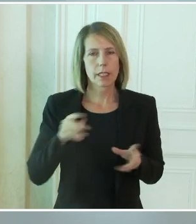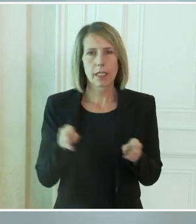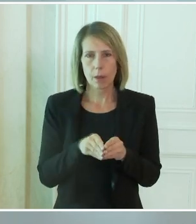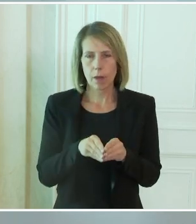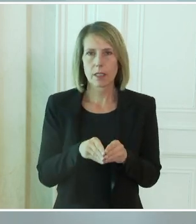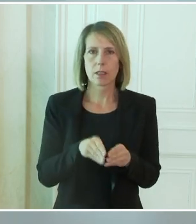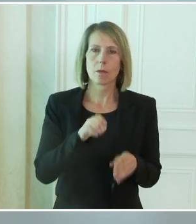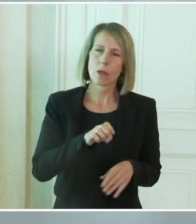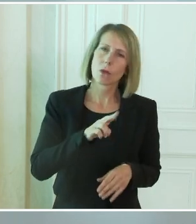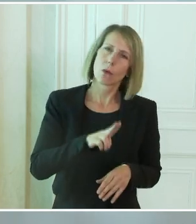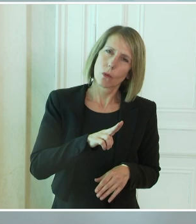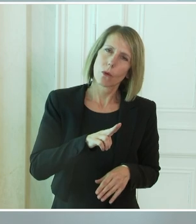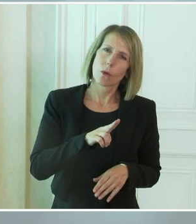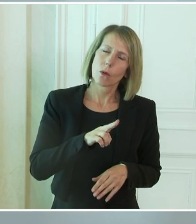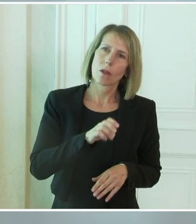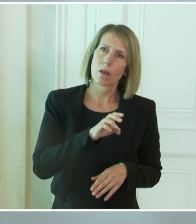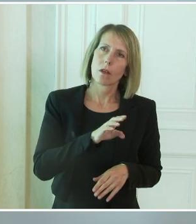Europäische Union